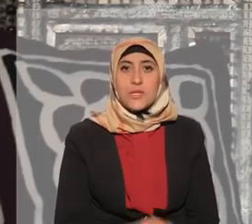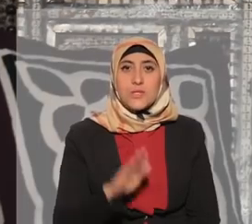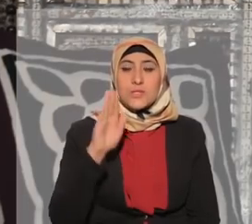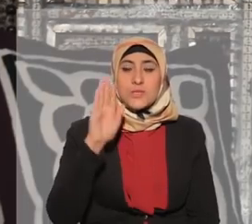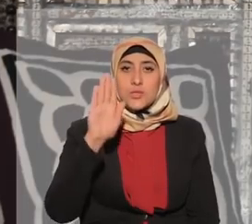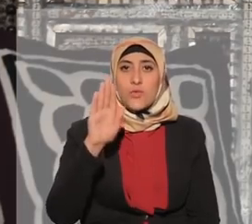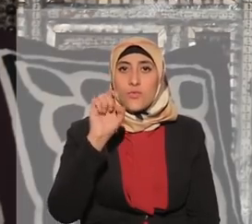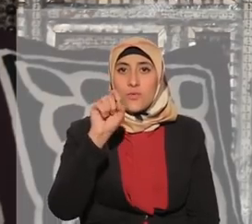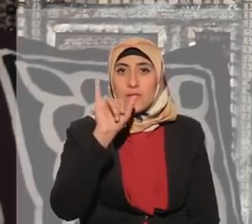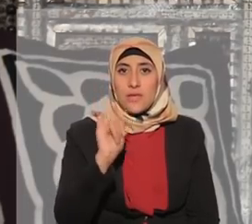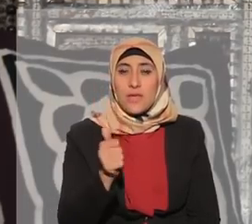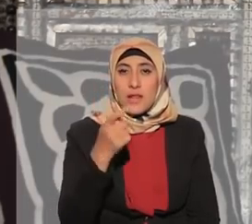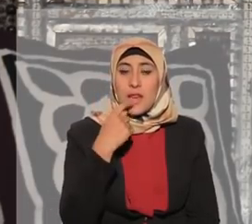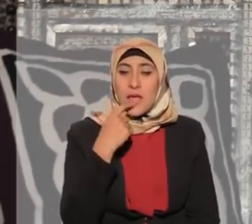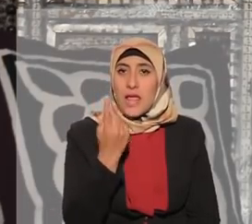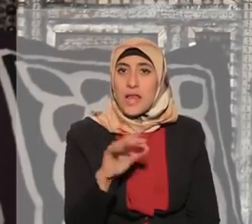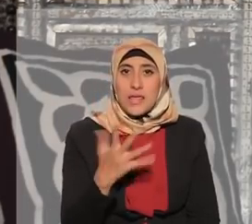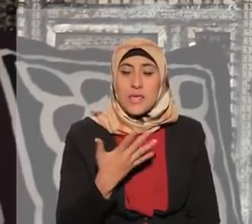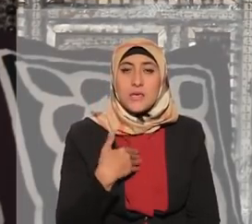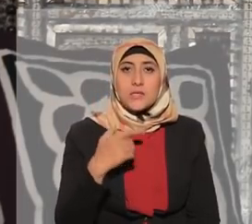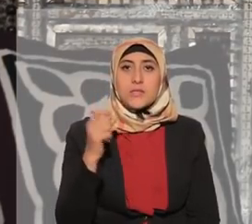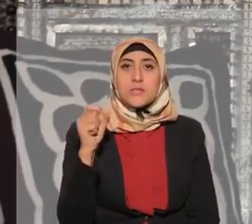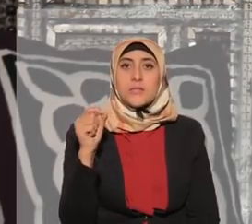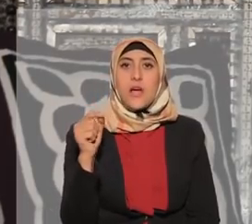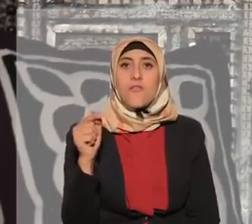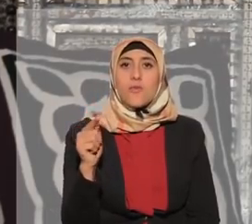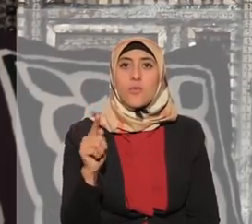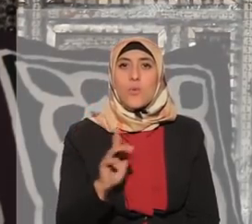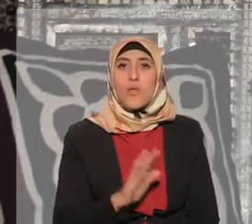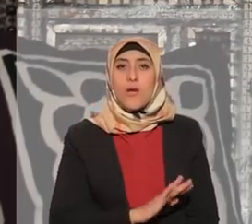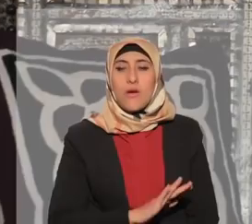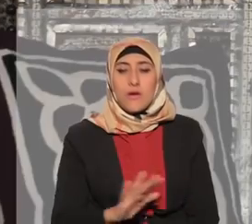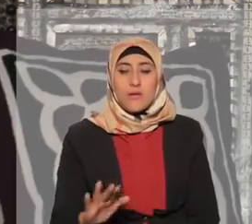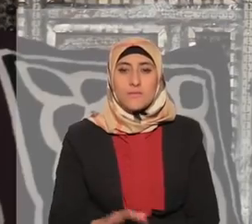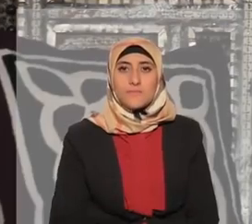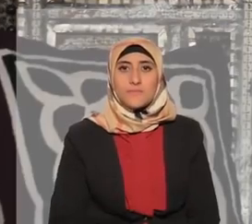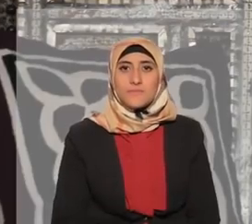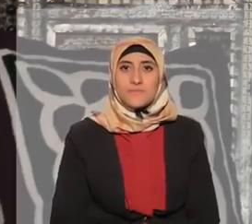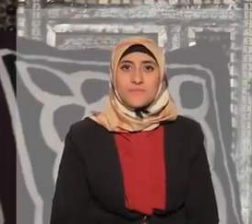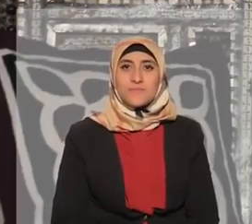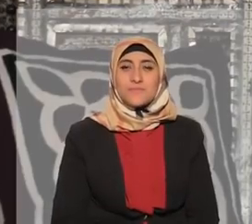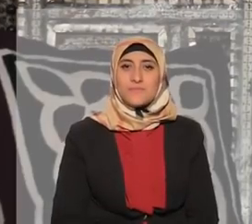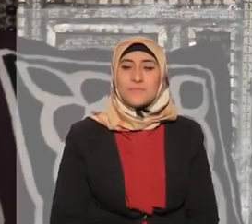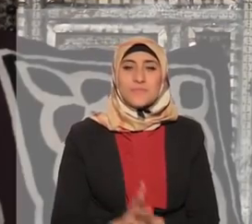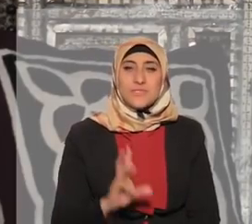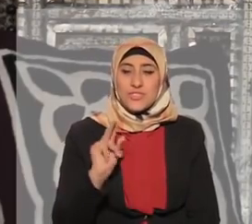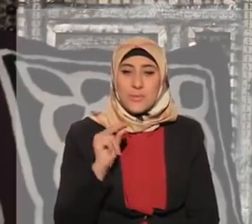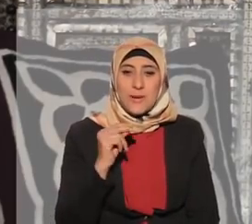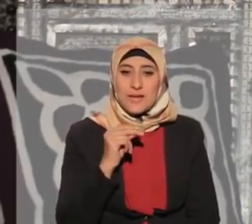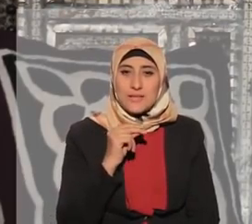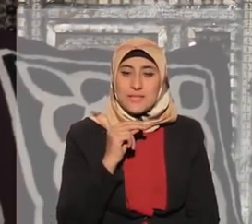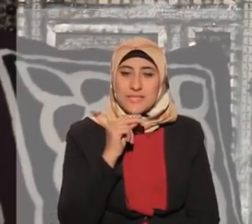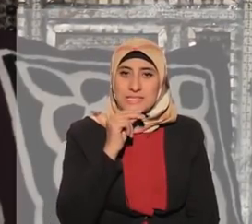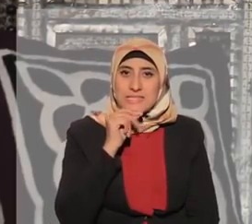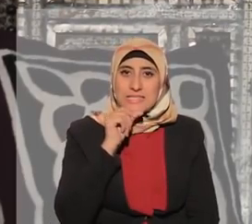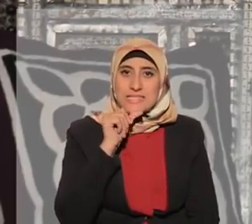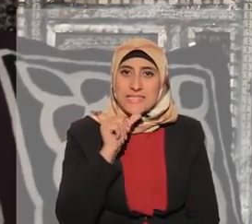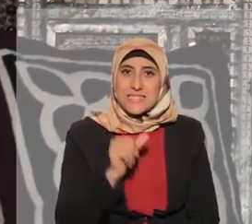قال سيدنا سفيان أستغفر الله، سلم بالمعنى الذي ذكرته السيدة رابعة، أستغفر الله.